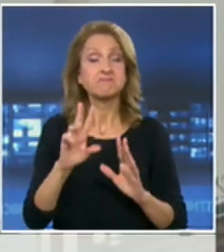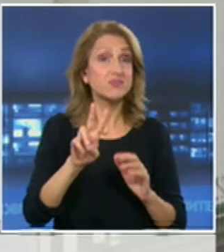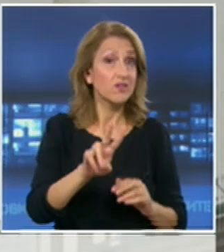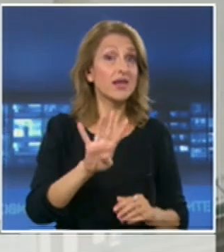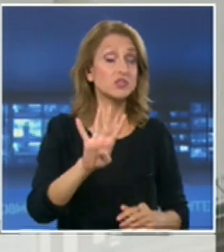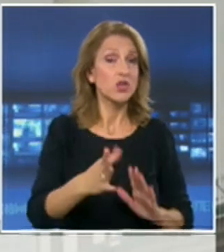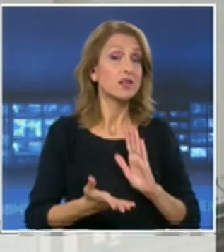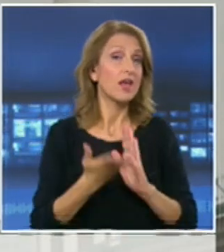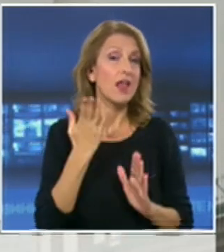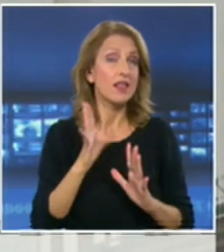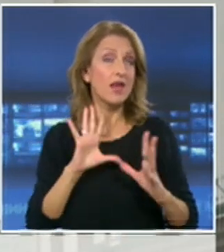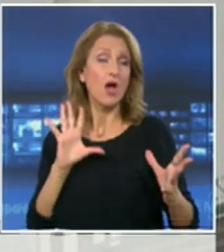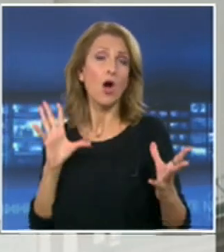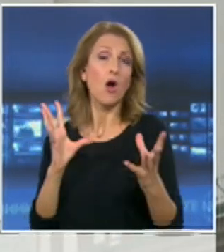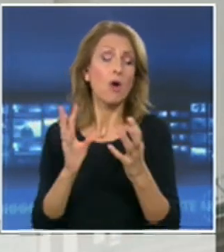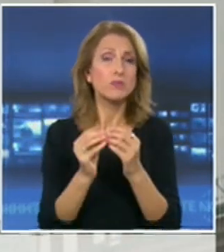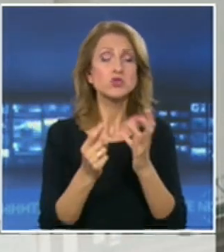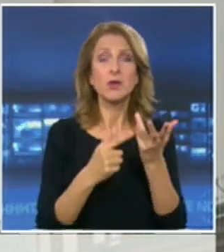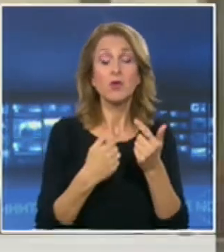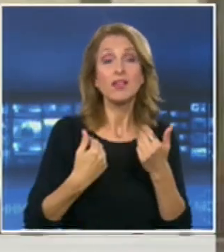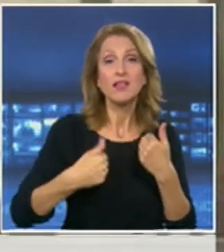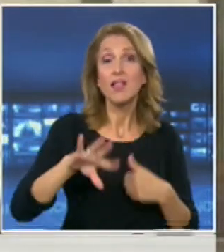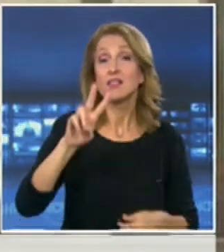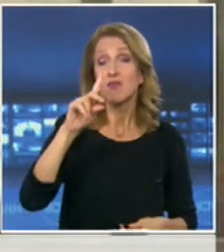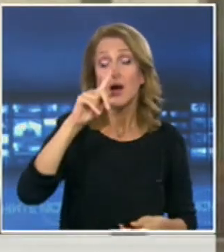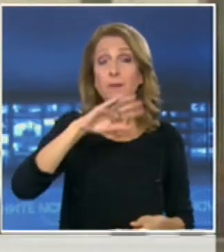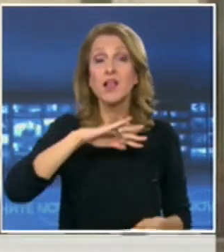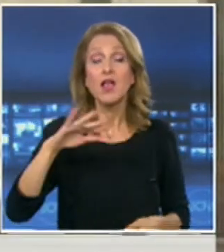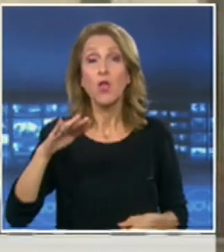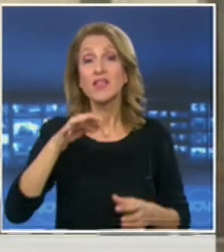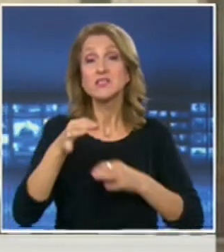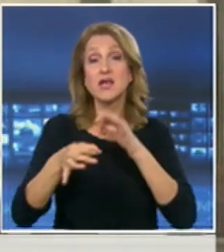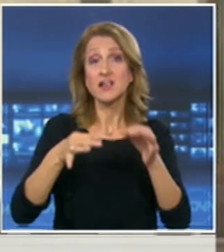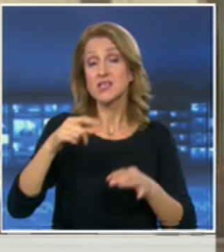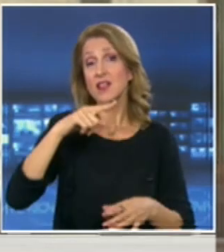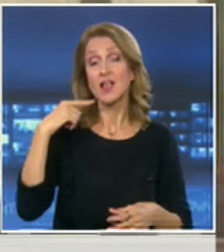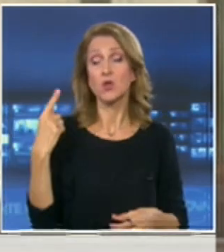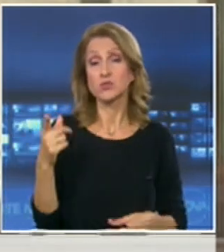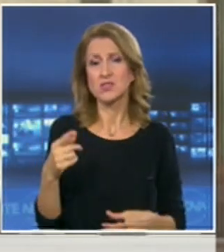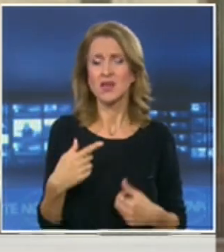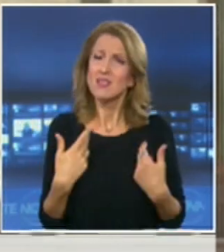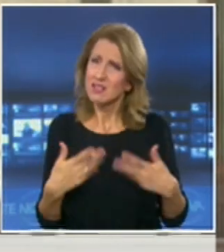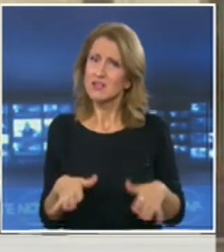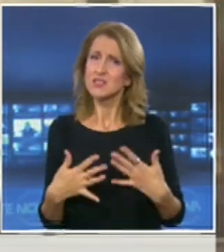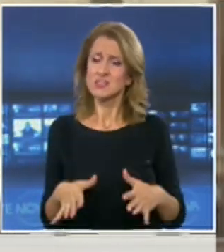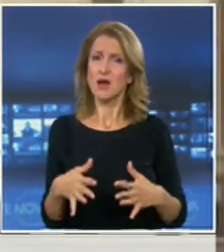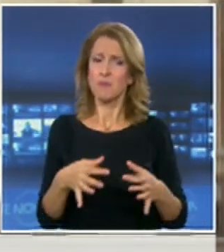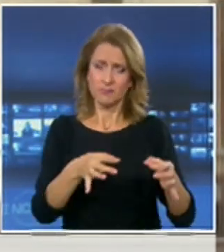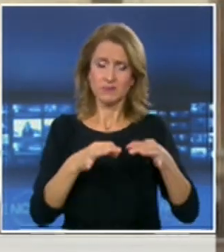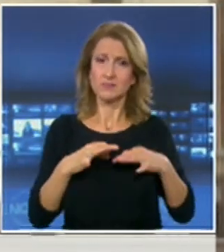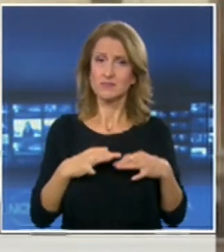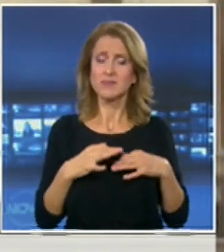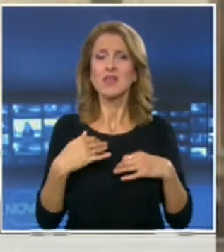000 и общият им брой е вече над 2 милиона. Не искам да се заразявам и следвам всички мерки,